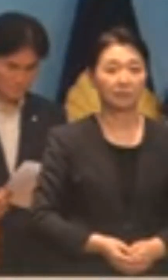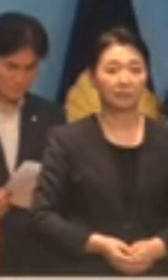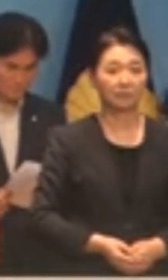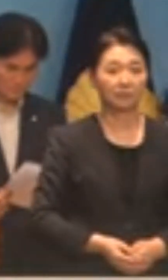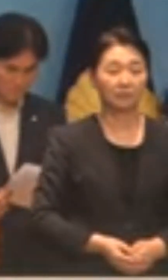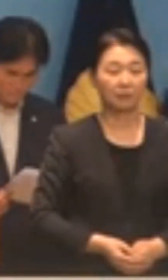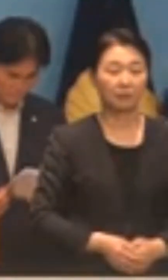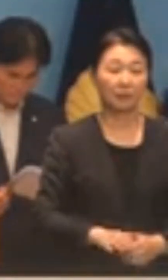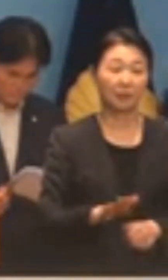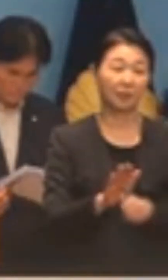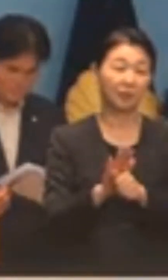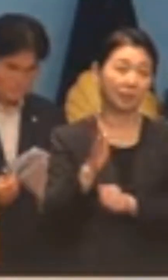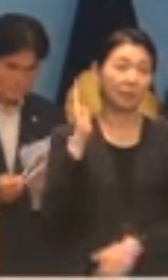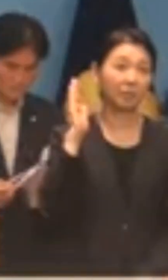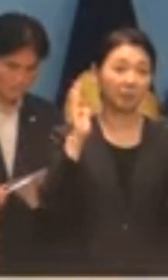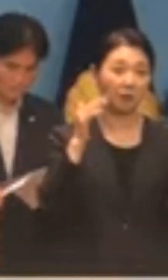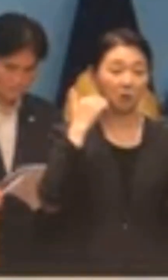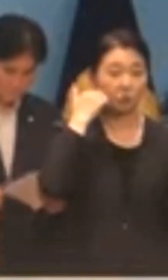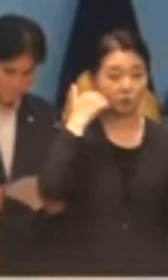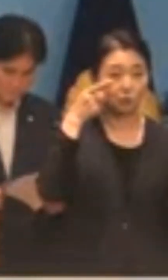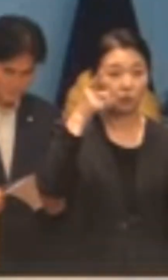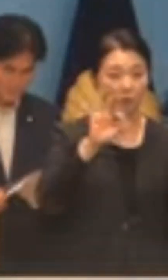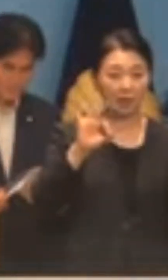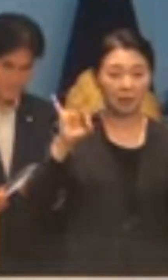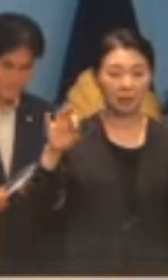다음은 지지 발언으로 강은숙